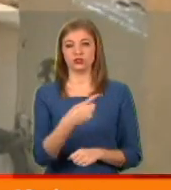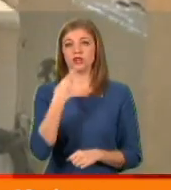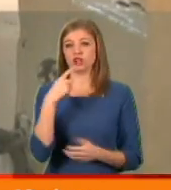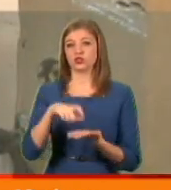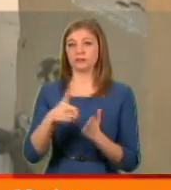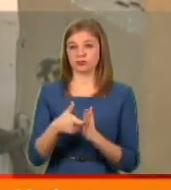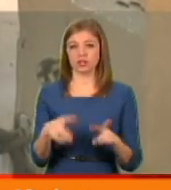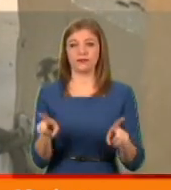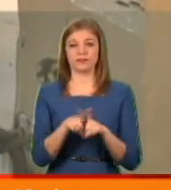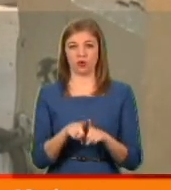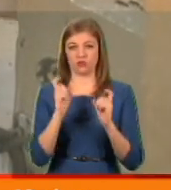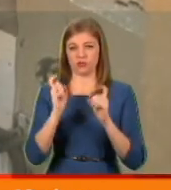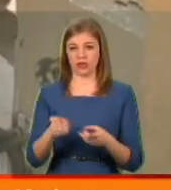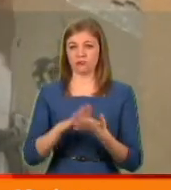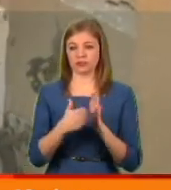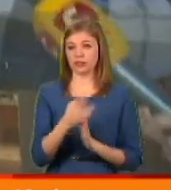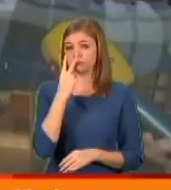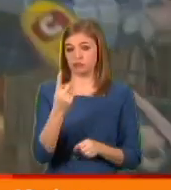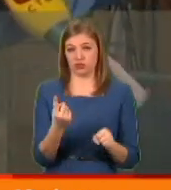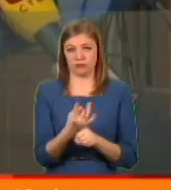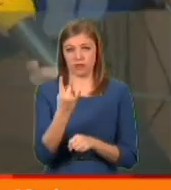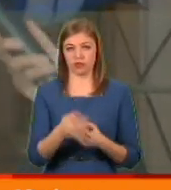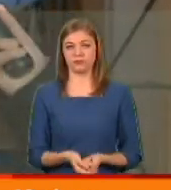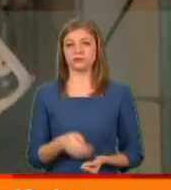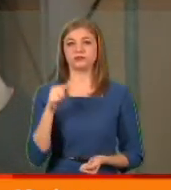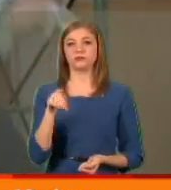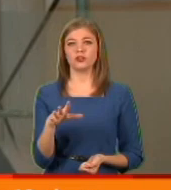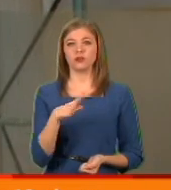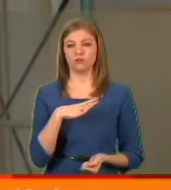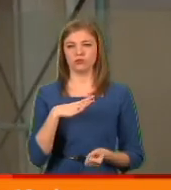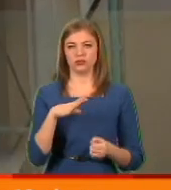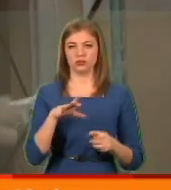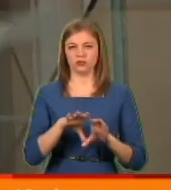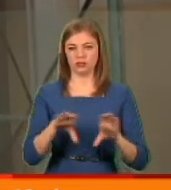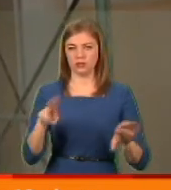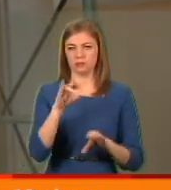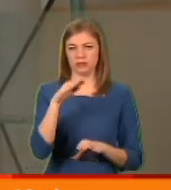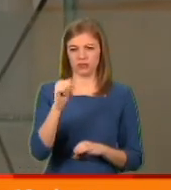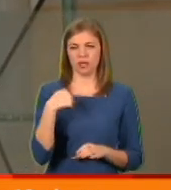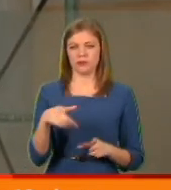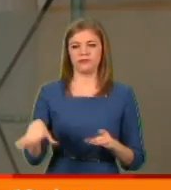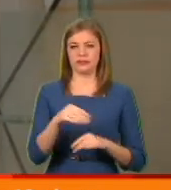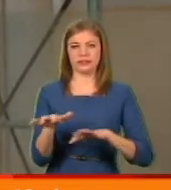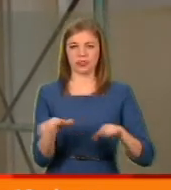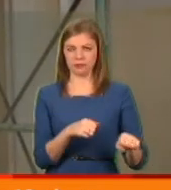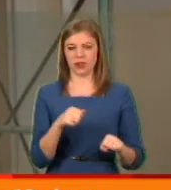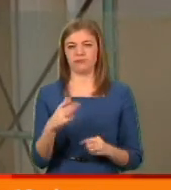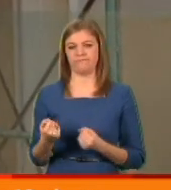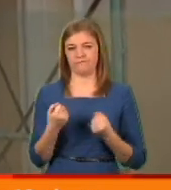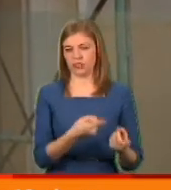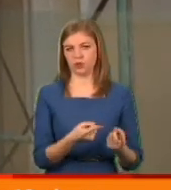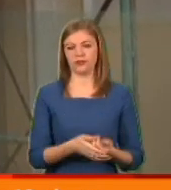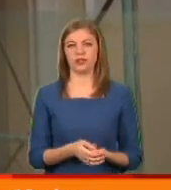Кажуть, приміщення у такому занедбаному стані бачать вперше. Стояли ці плити. Ми їх всі забирали, ті плити